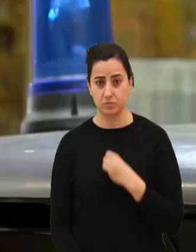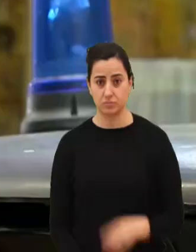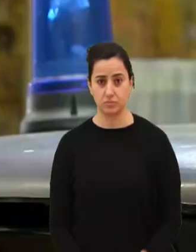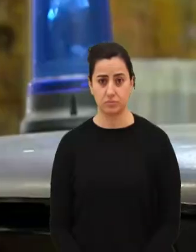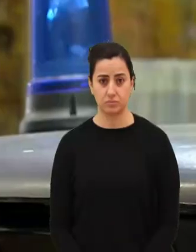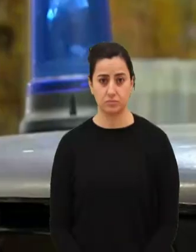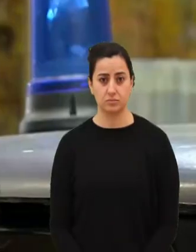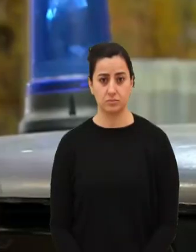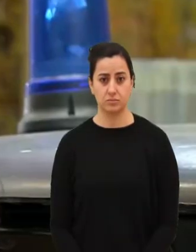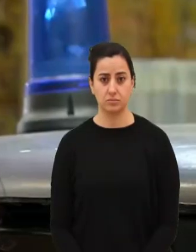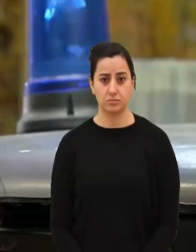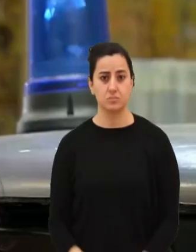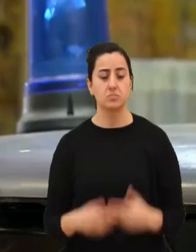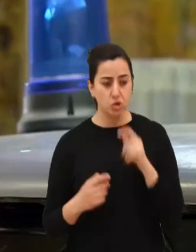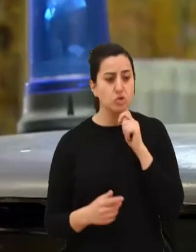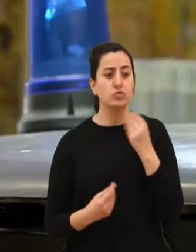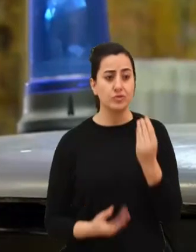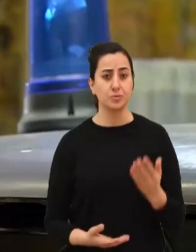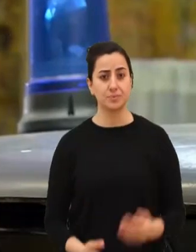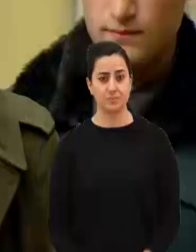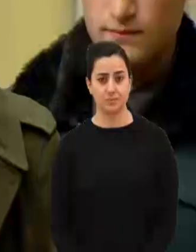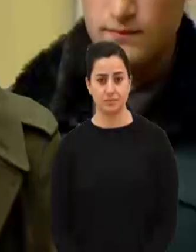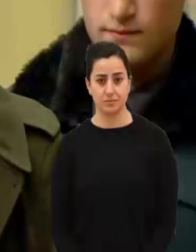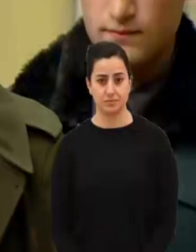misin? Veririm.